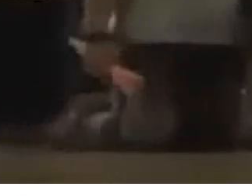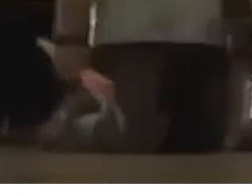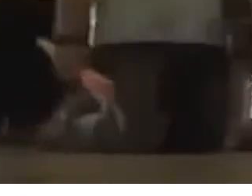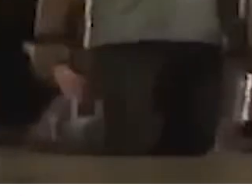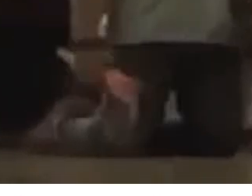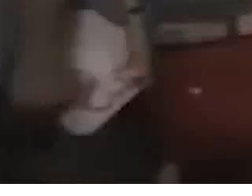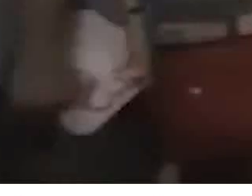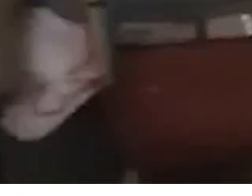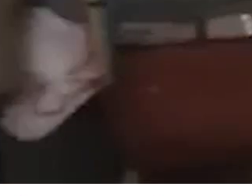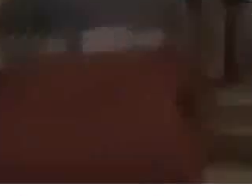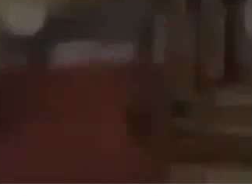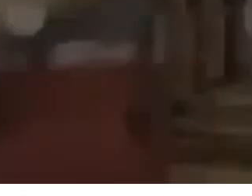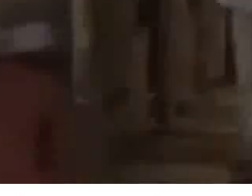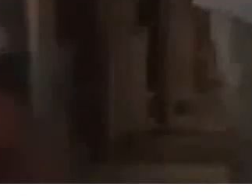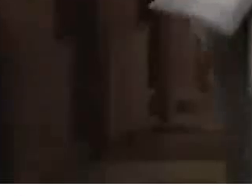Ganon ka